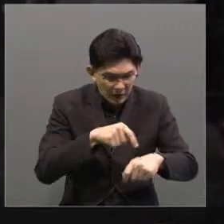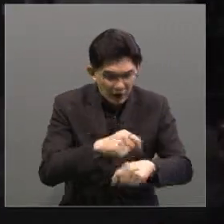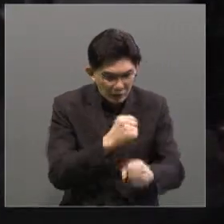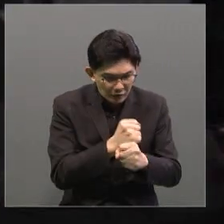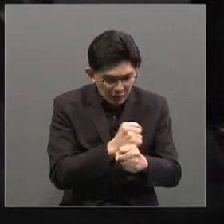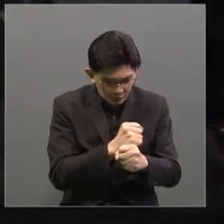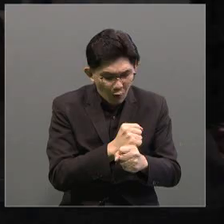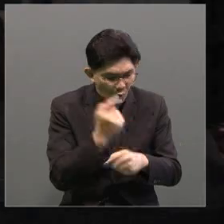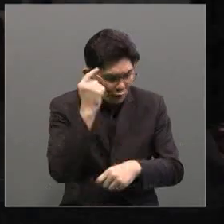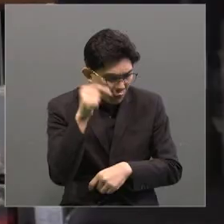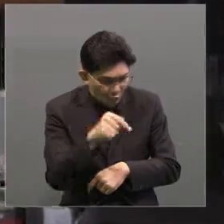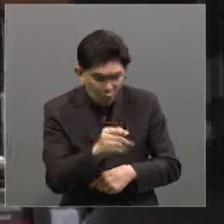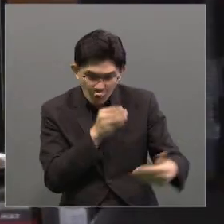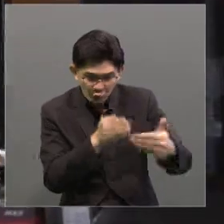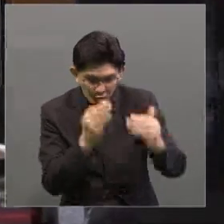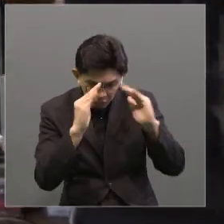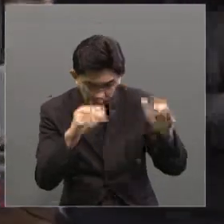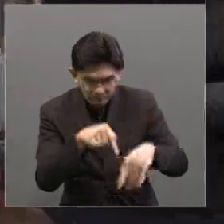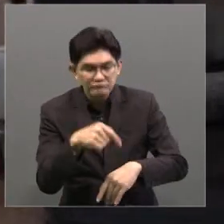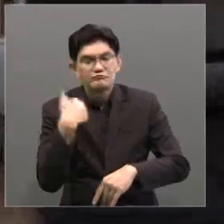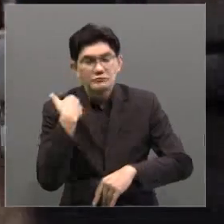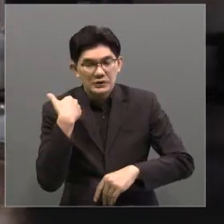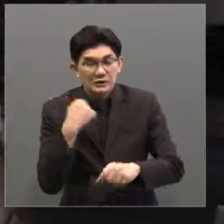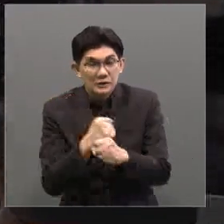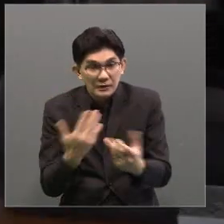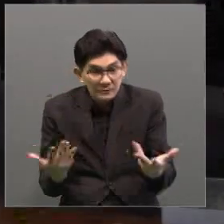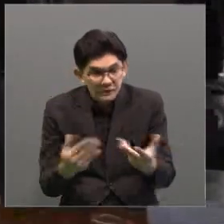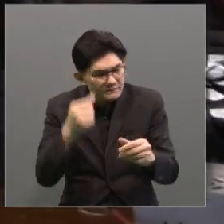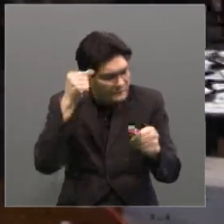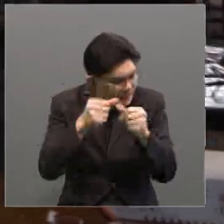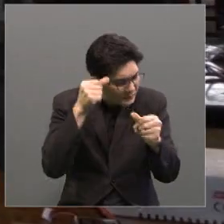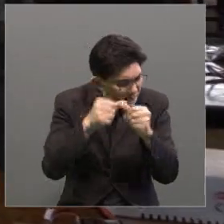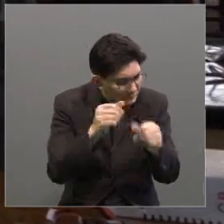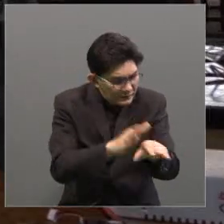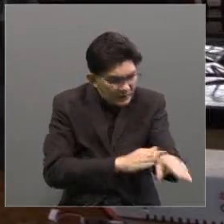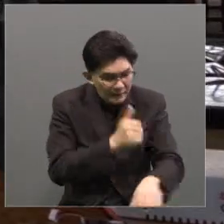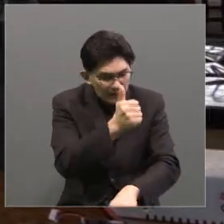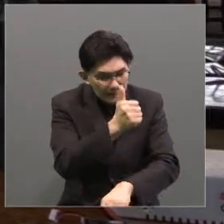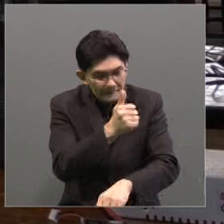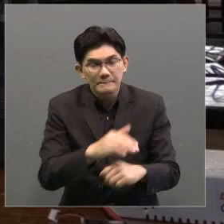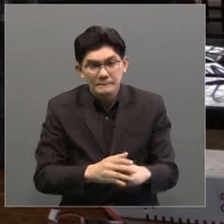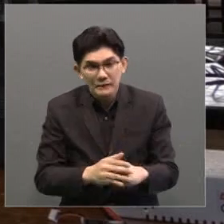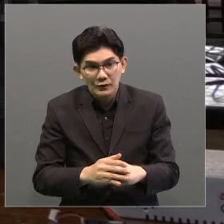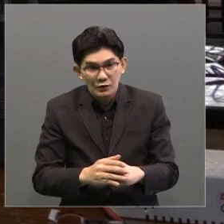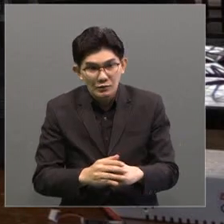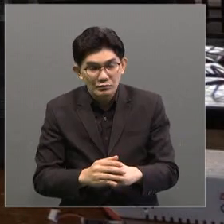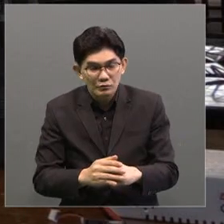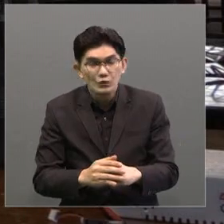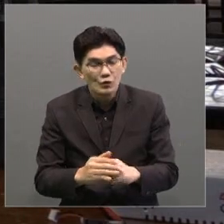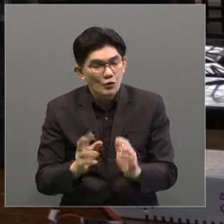กว่าประสบการณ์ตรงนะครับทำยังไงลูกๆก็เรียนเราถึงจะนำความรู้มาฝึกประสบการณ์ตรงอย่างนี้ให้